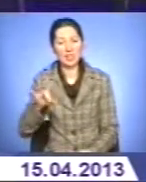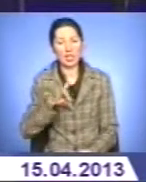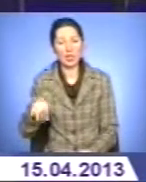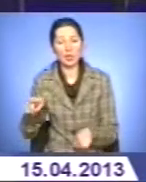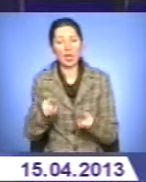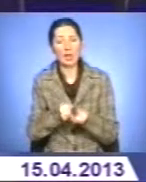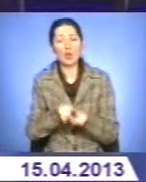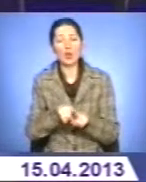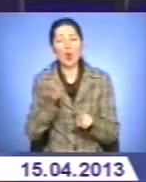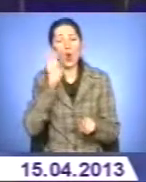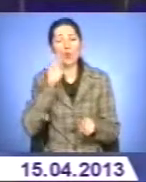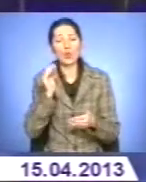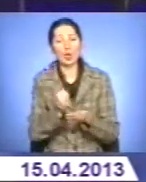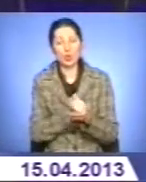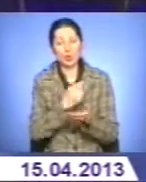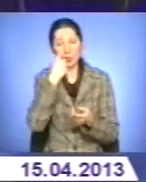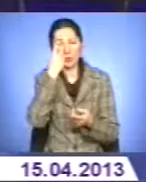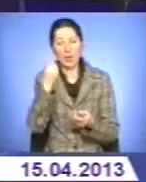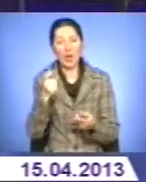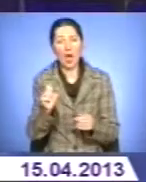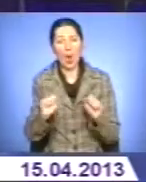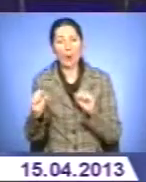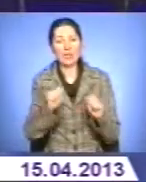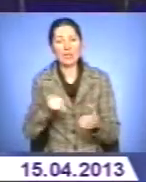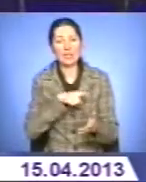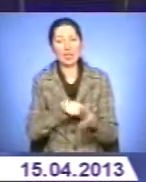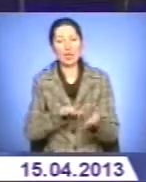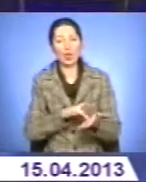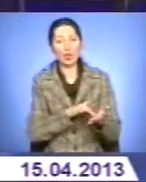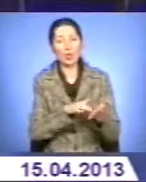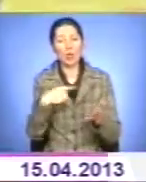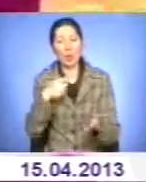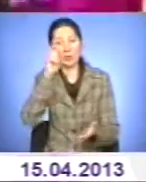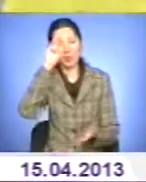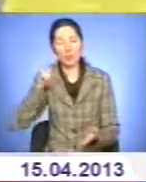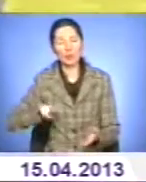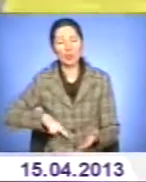Каспарівському водосховищі, повідомляє управління з питань туризму облдержадміністрації.